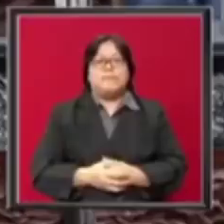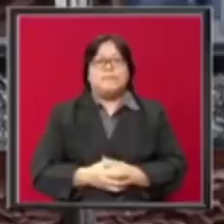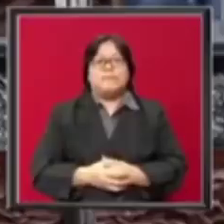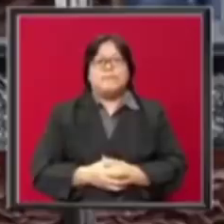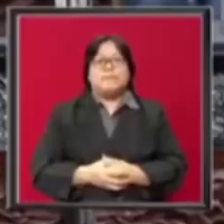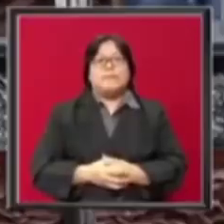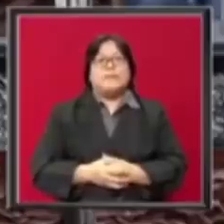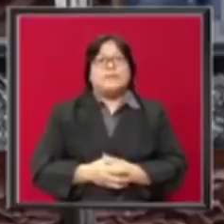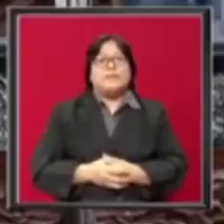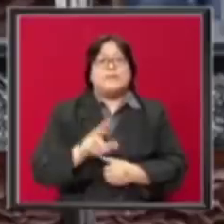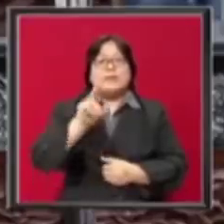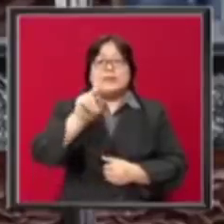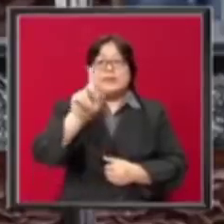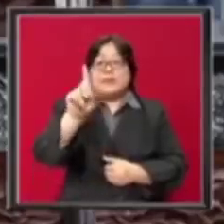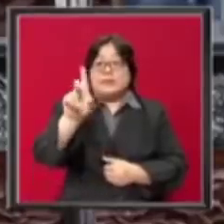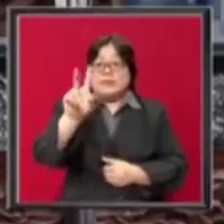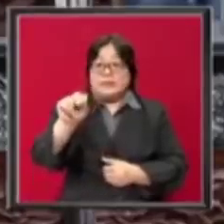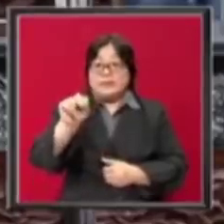Kementerian Dalam Negeri,